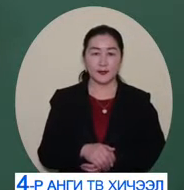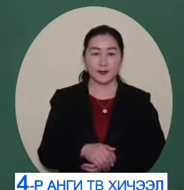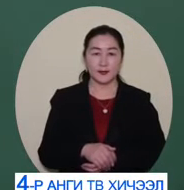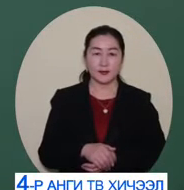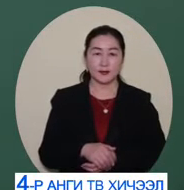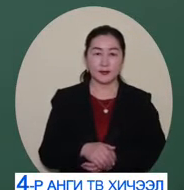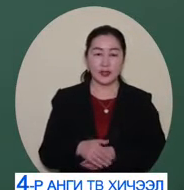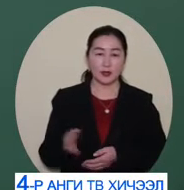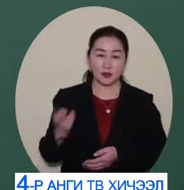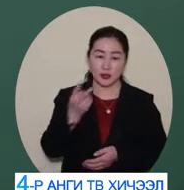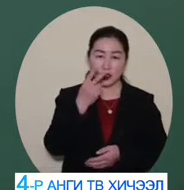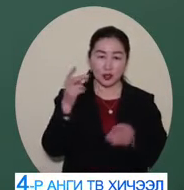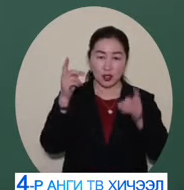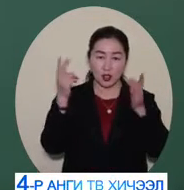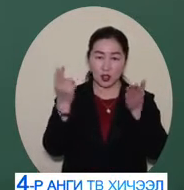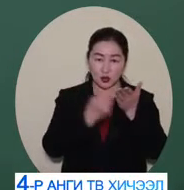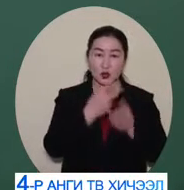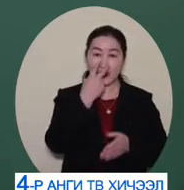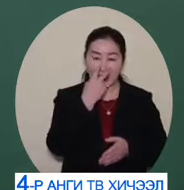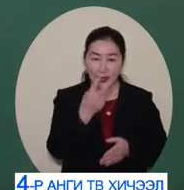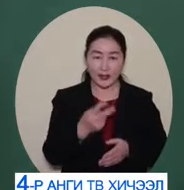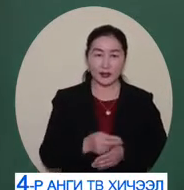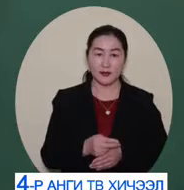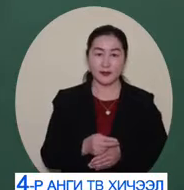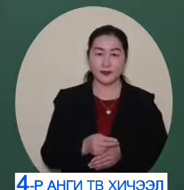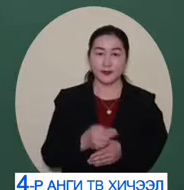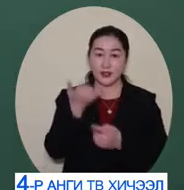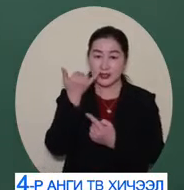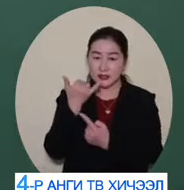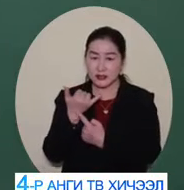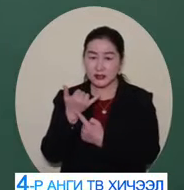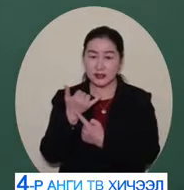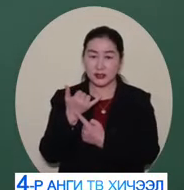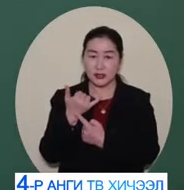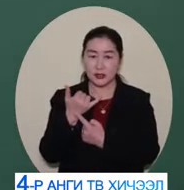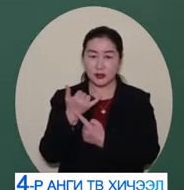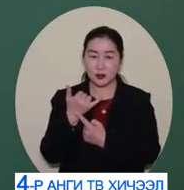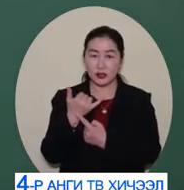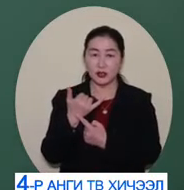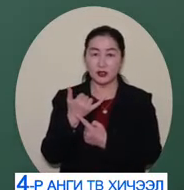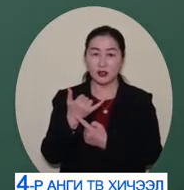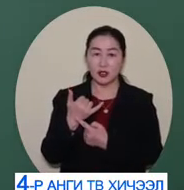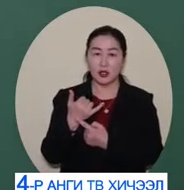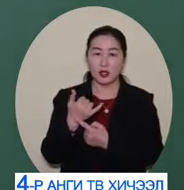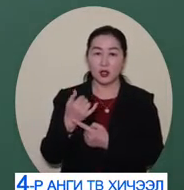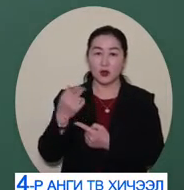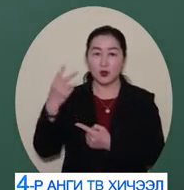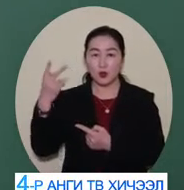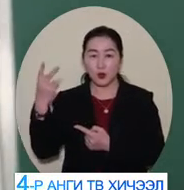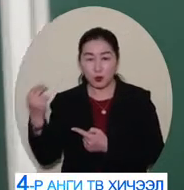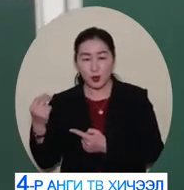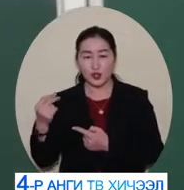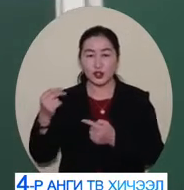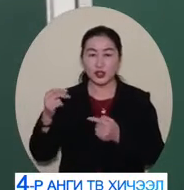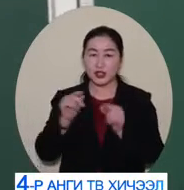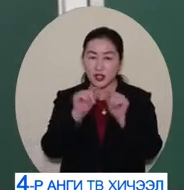биз? 16 дахин л багасгасан. Тэгэхээр аргагүй яаж ийн юм? Одоо бүгдээрээ нөгөө эргээ зургаа харъя. Эргээ зургаа харъя.